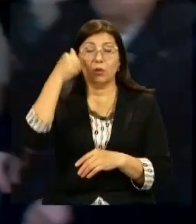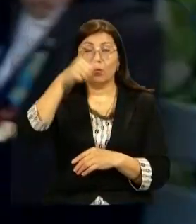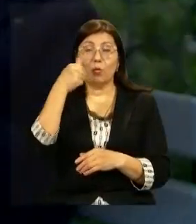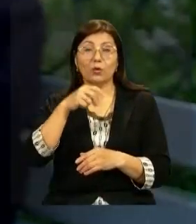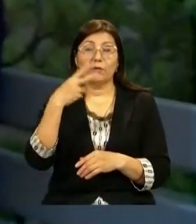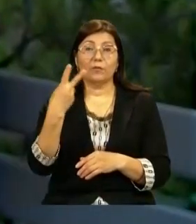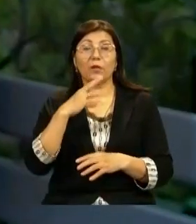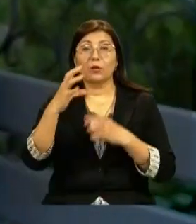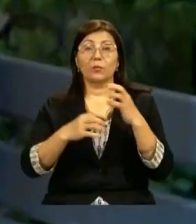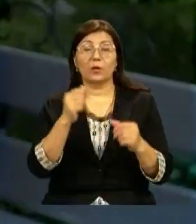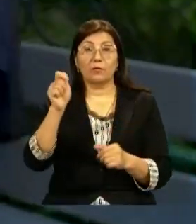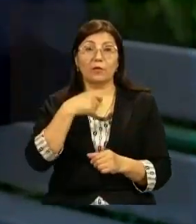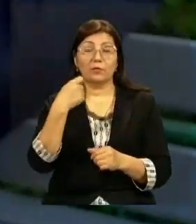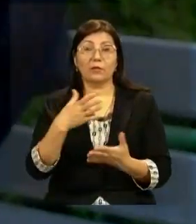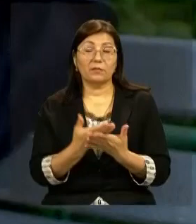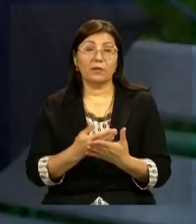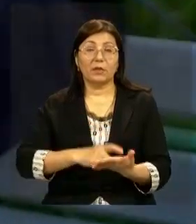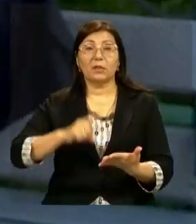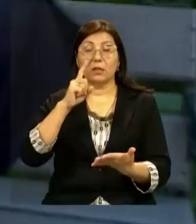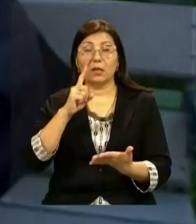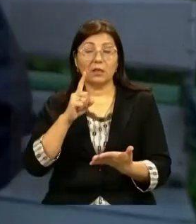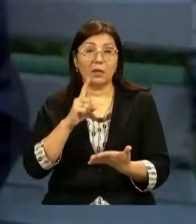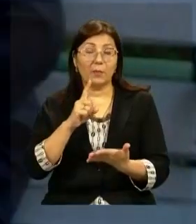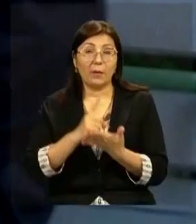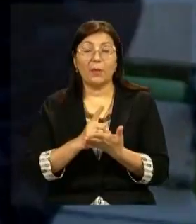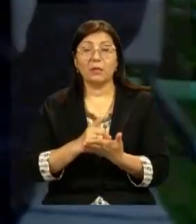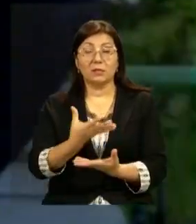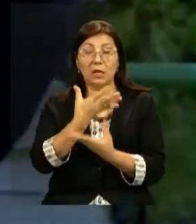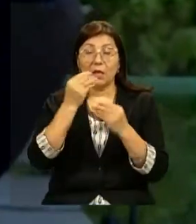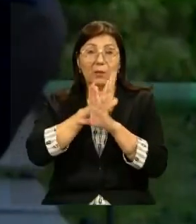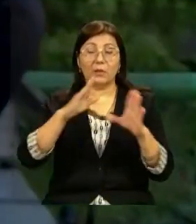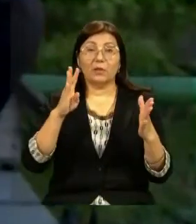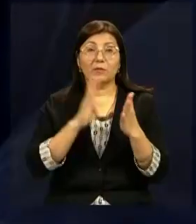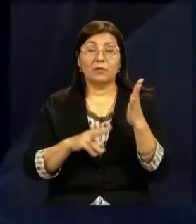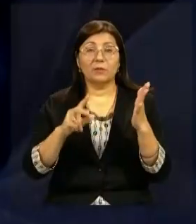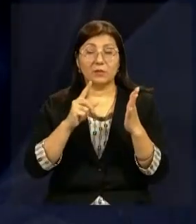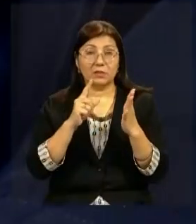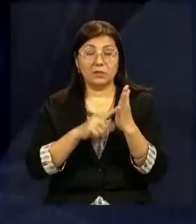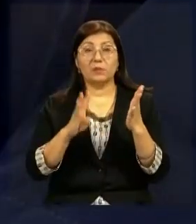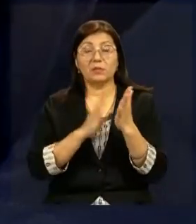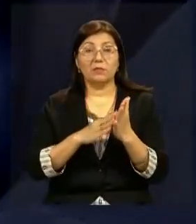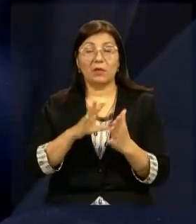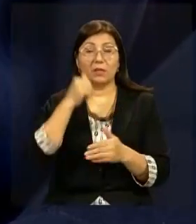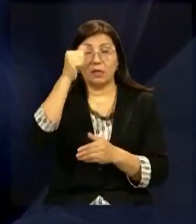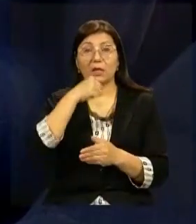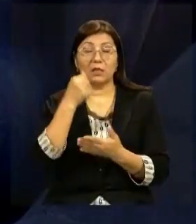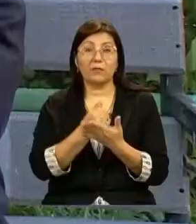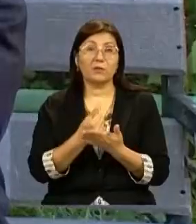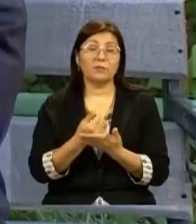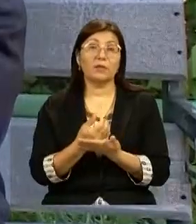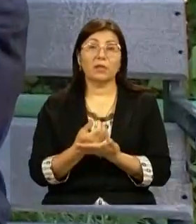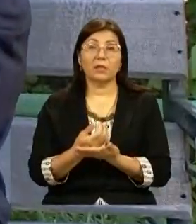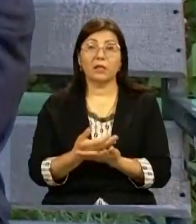отстаивал свободу родной земли – святая обязанность каждого казахстанца. Поэтому в день 79-й годовщины Великой Победы аким области в Хромтау